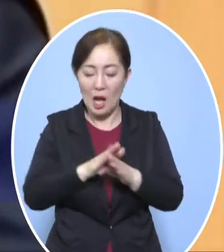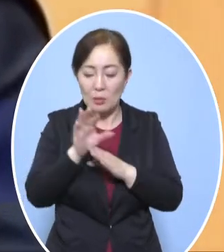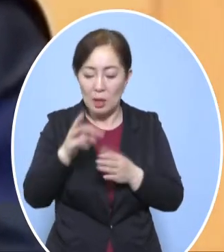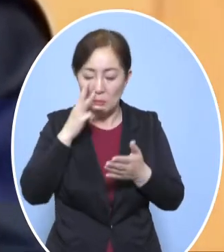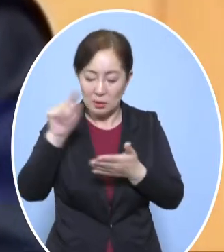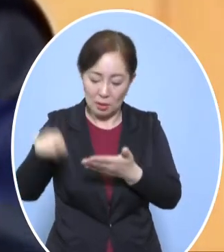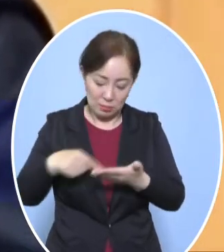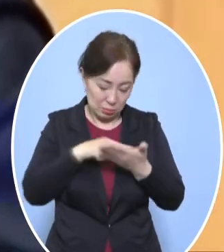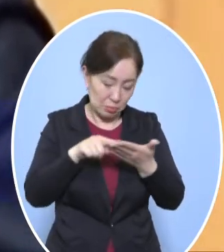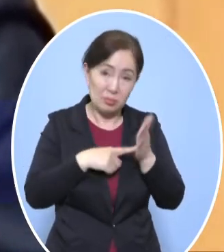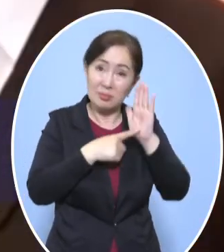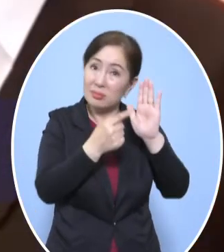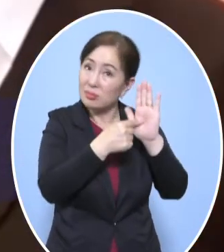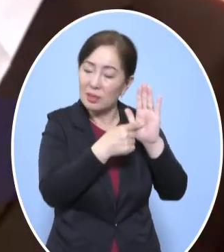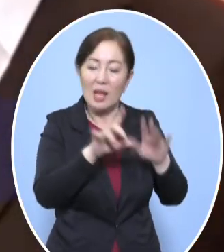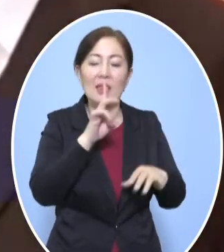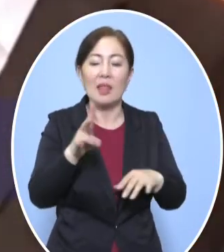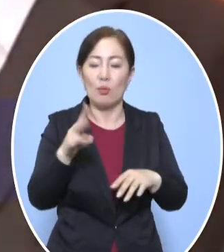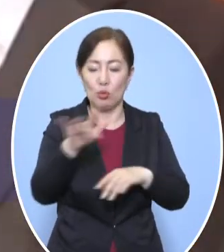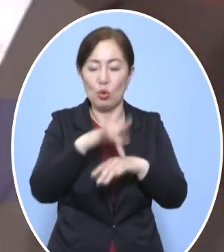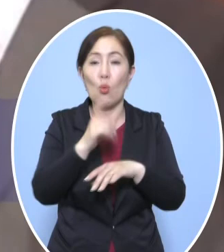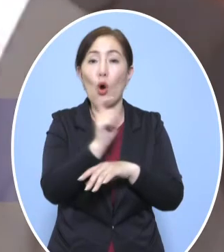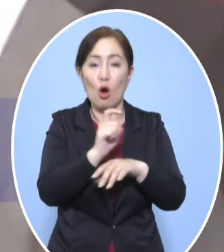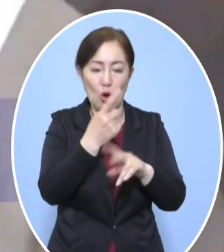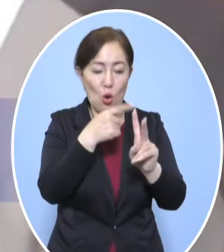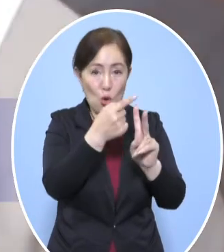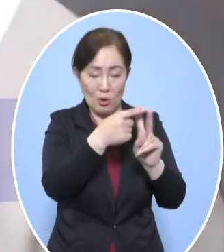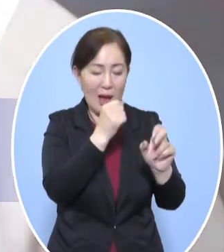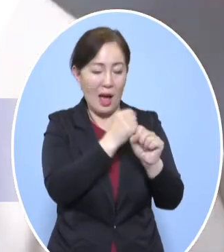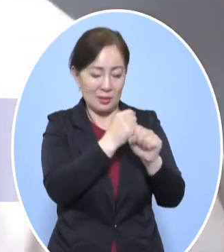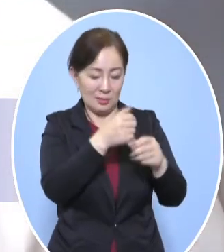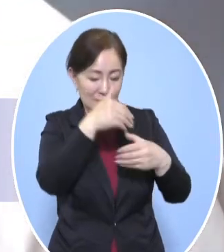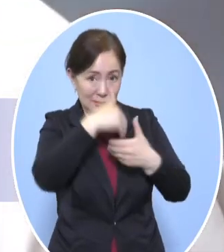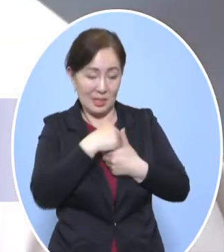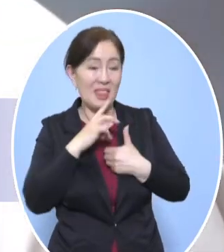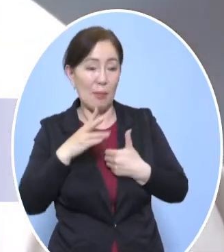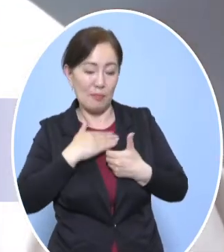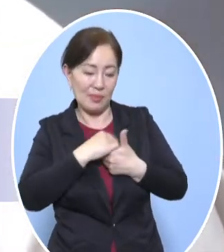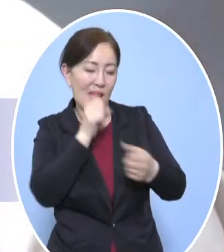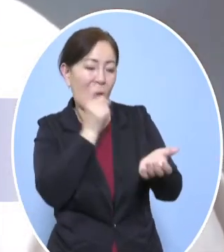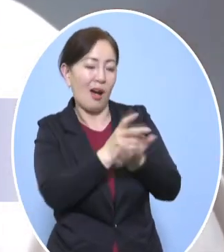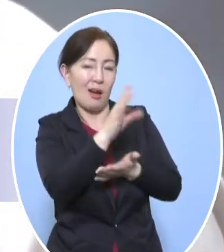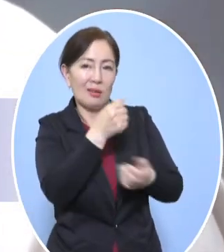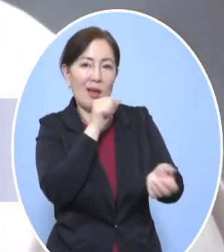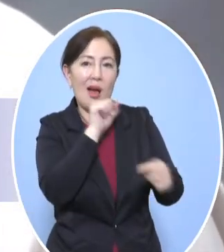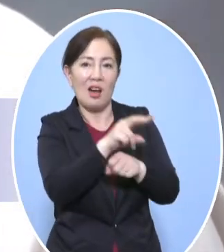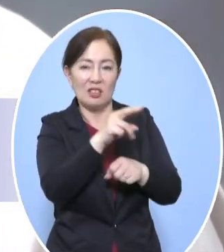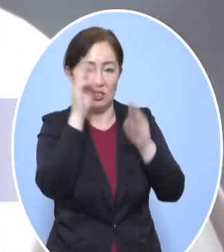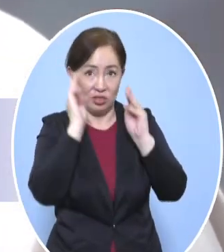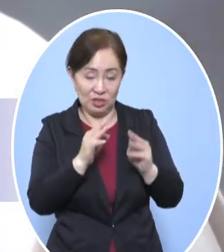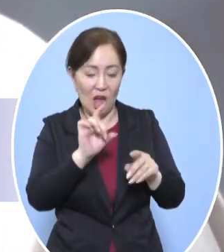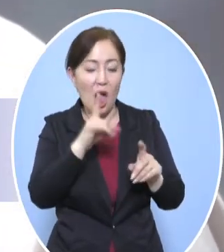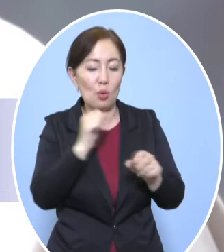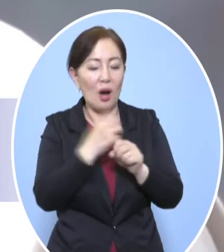цахим хуудсандаа нийтлсэн мэдээлэлтэй. Намын төв хороо тухайн хоёр албан тушаалтныг намаасаа хөөх шийдвэр гаргалаа. Одоо энэ хоёр хүнд эрүүгийн